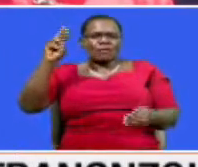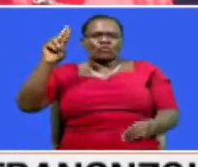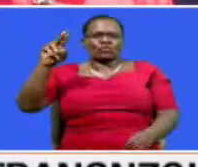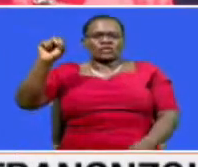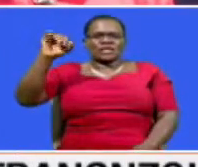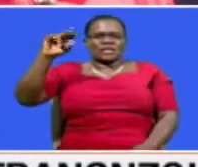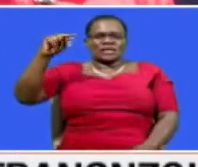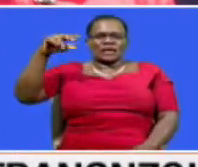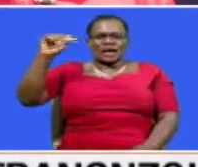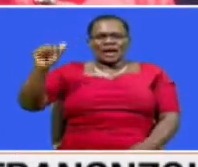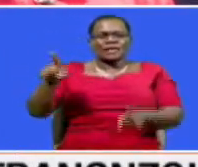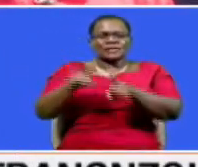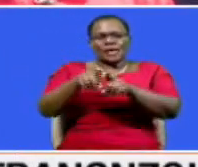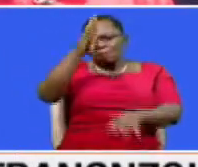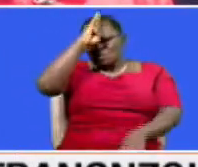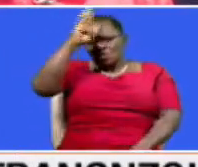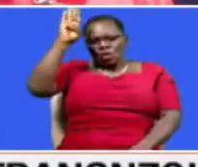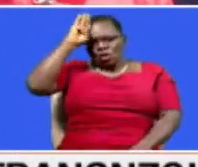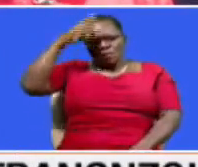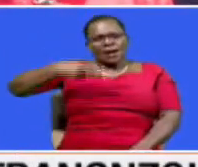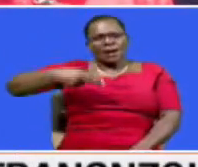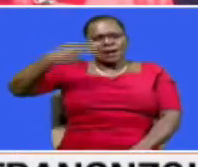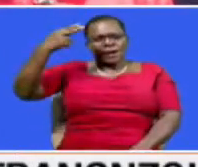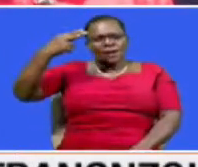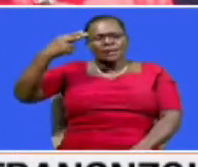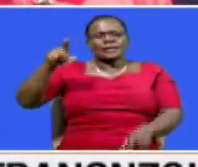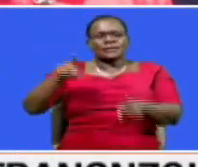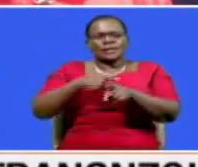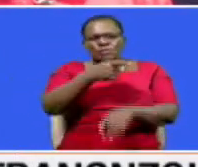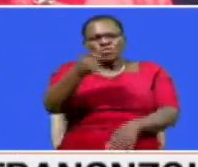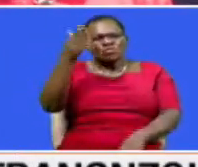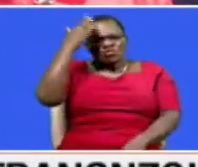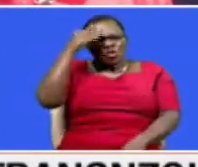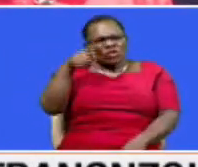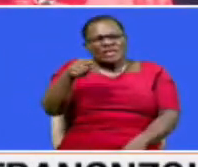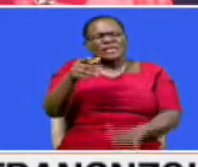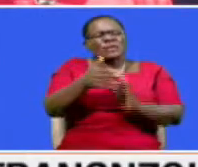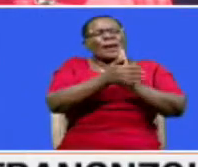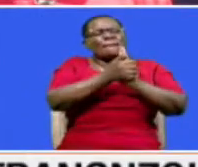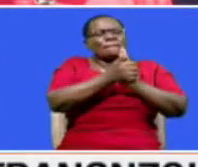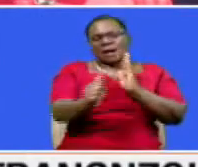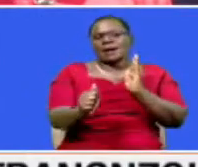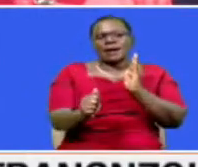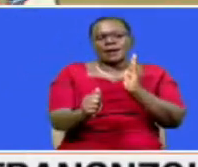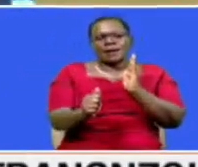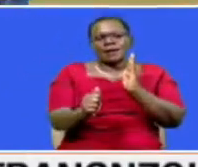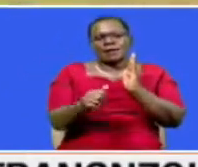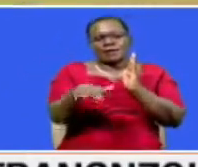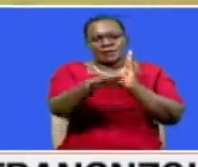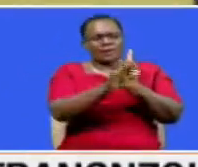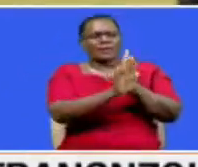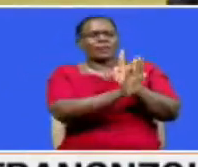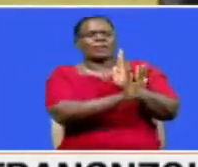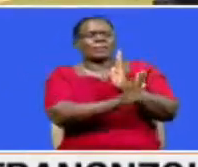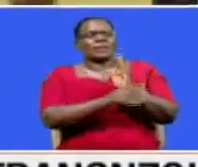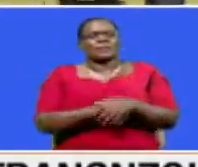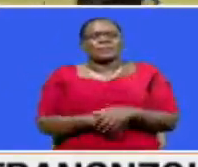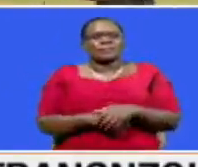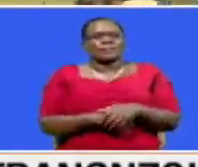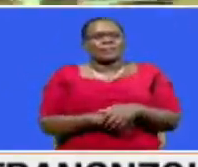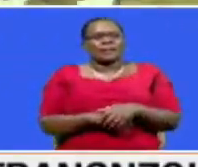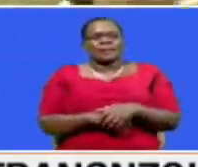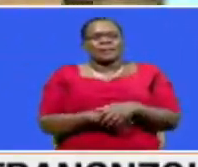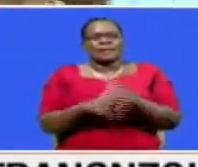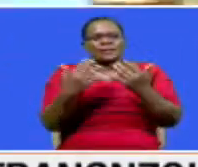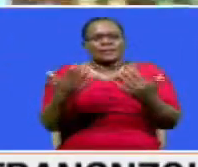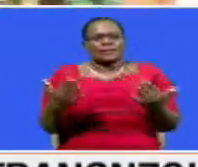tumecheza na shule Bungoma High, tumecheza na Kibabi, na unajua wale ni mababi wa eneo hilo. It is a team